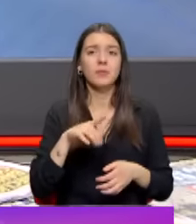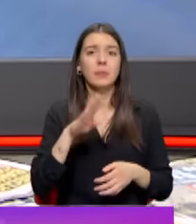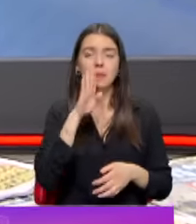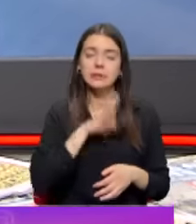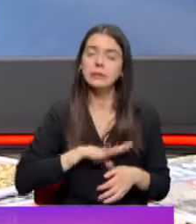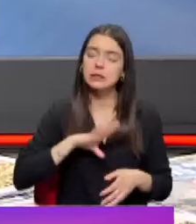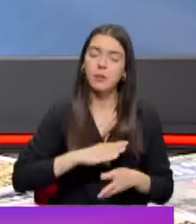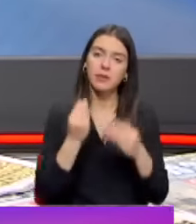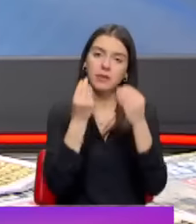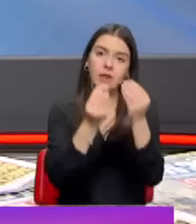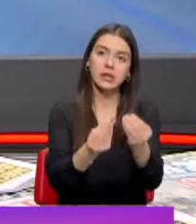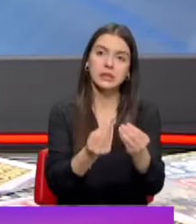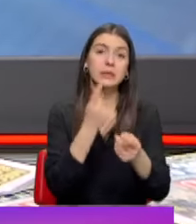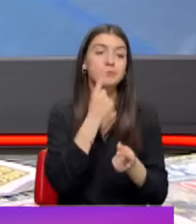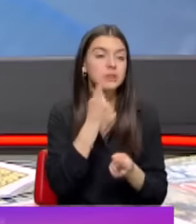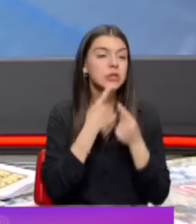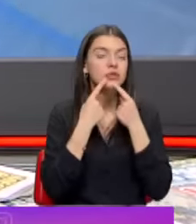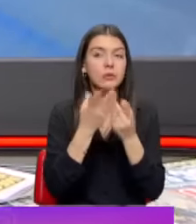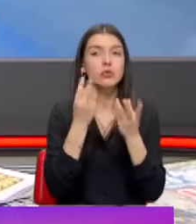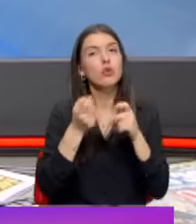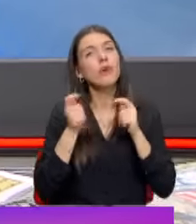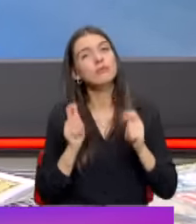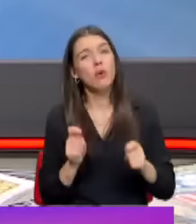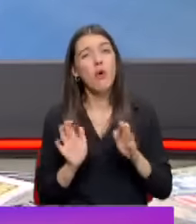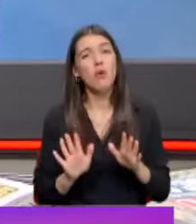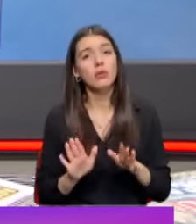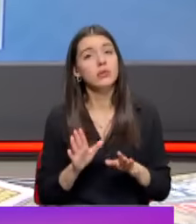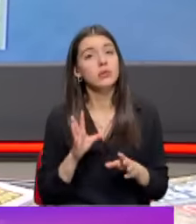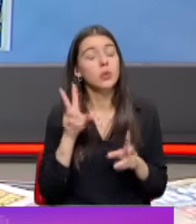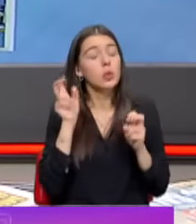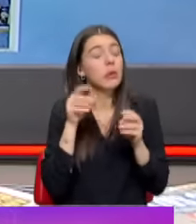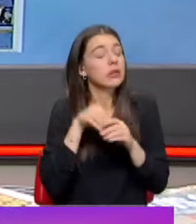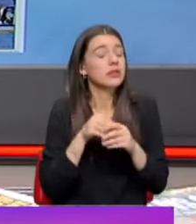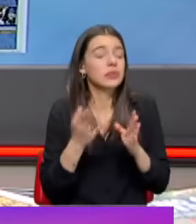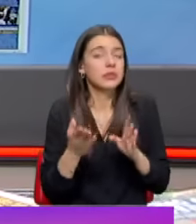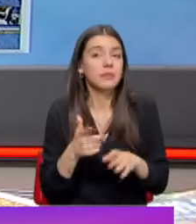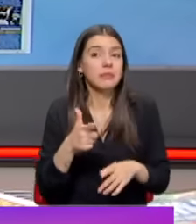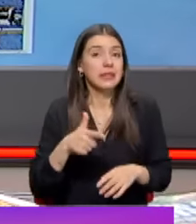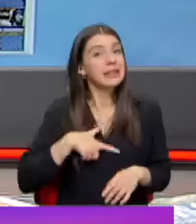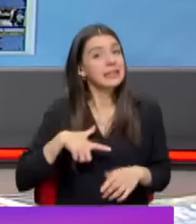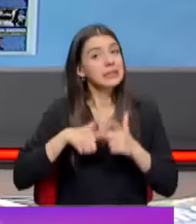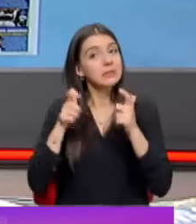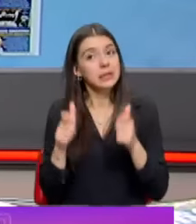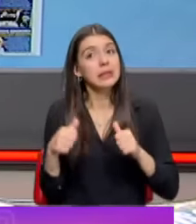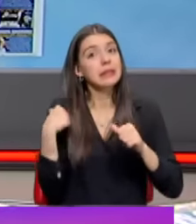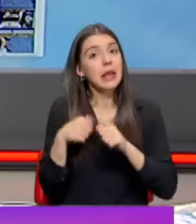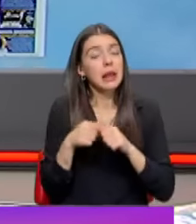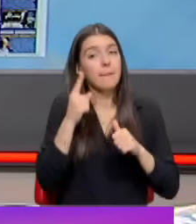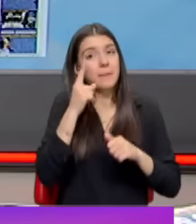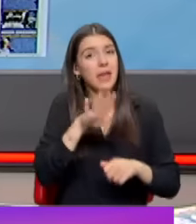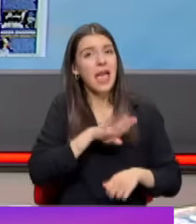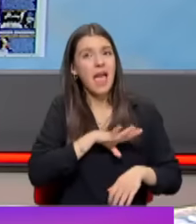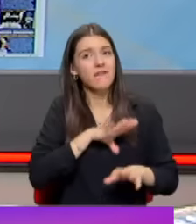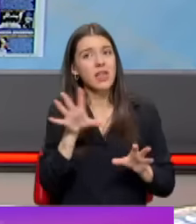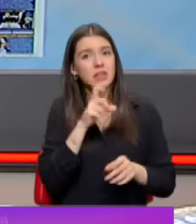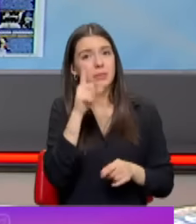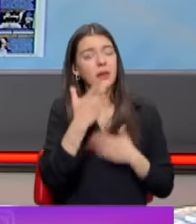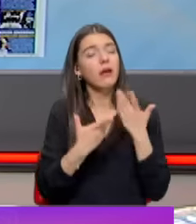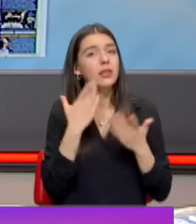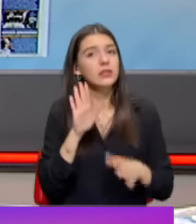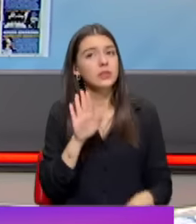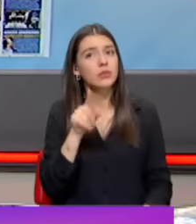sabır versin. Yani bir şey söylemek bile çok zor konuyla ilgili. İzmir'deyiz yine. Yine bir evlat acısından